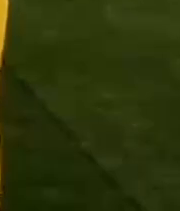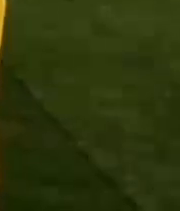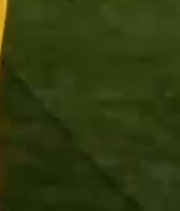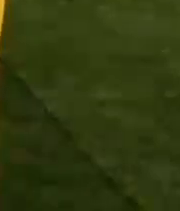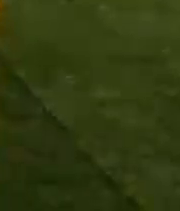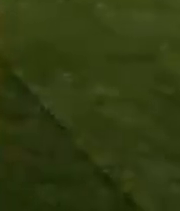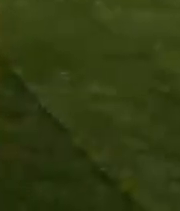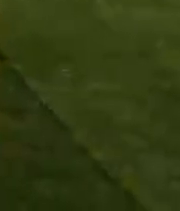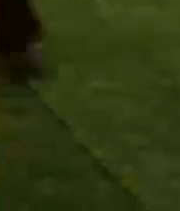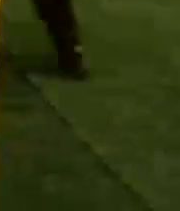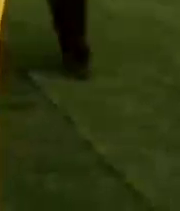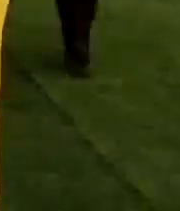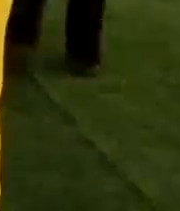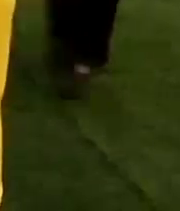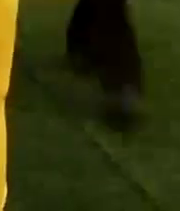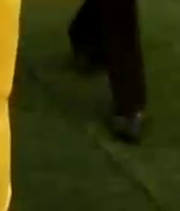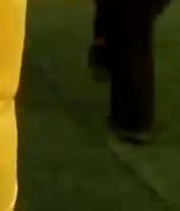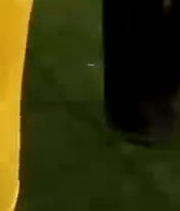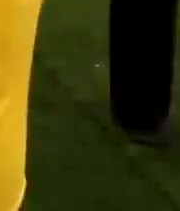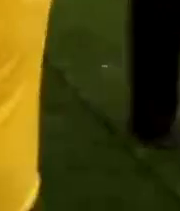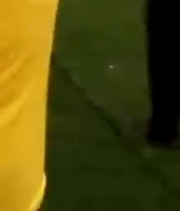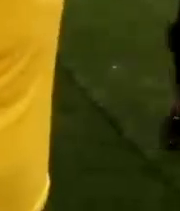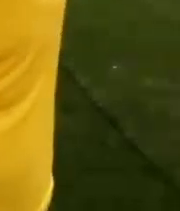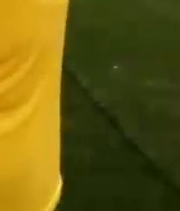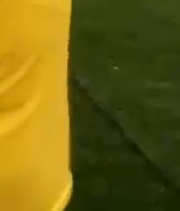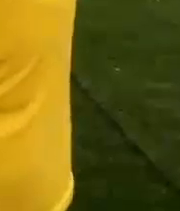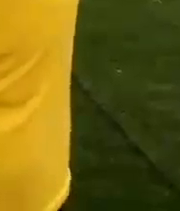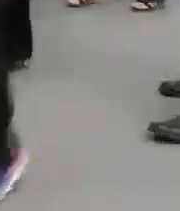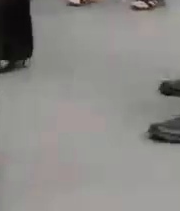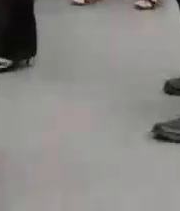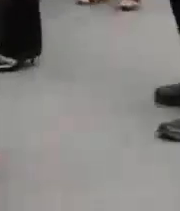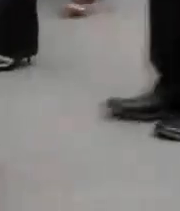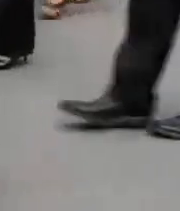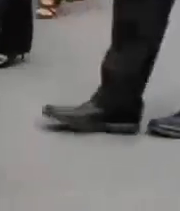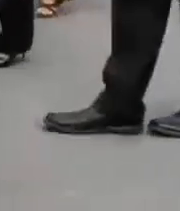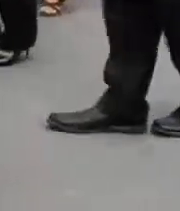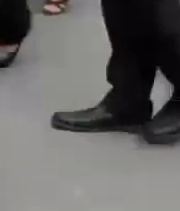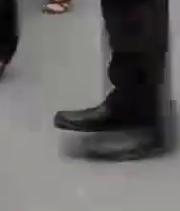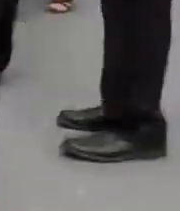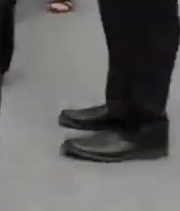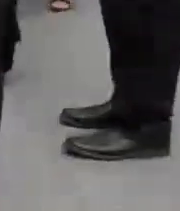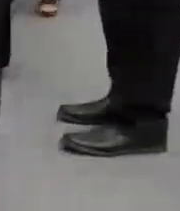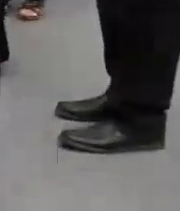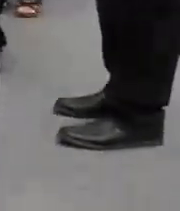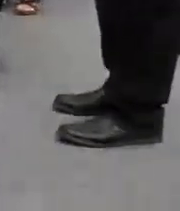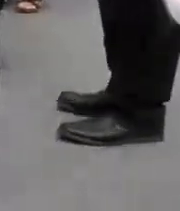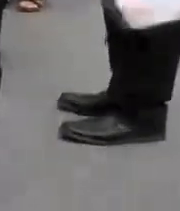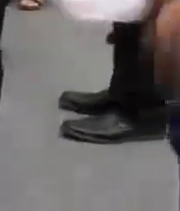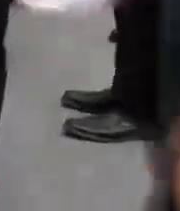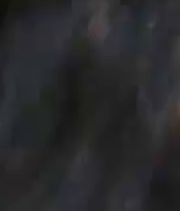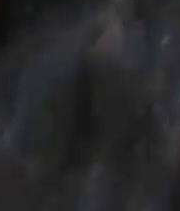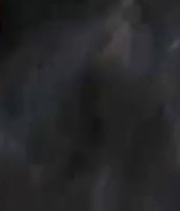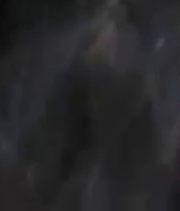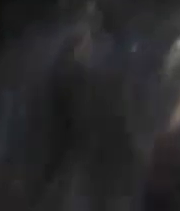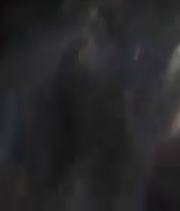ายที่มูลนิธิสร้างสรรค์อาคาสถานสงเคราะห์เด็กบ้านพระคุณพันธกรสากลและประชาชนในพื้นที่เ